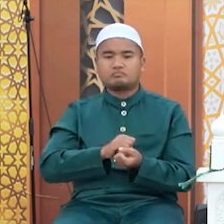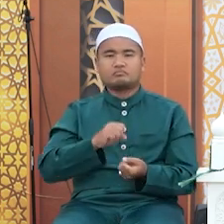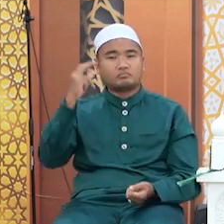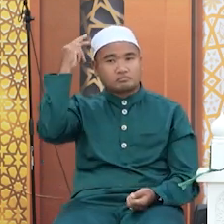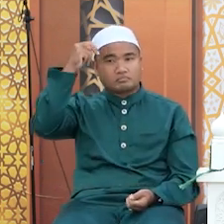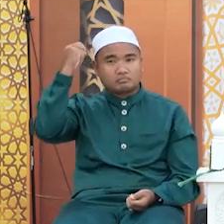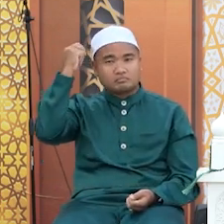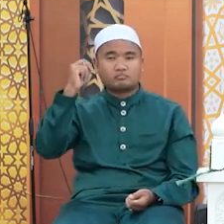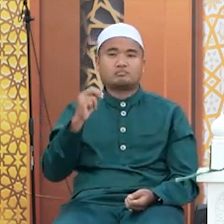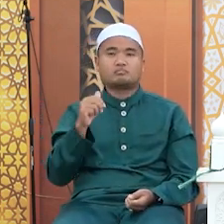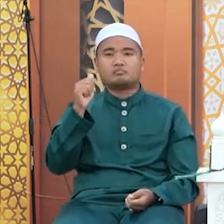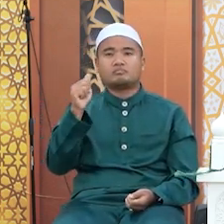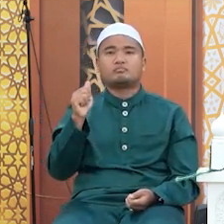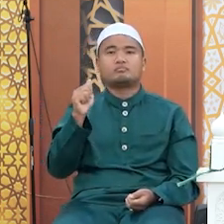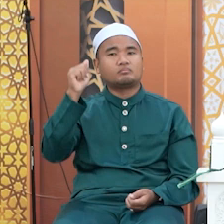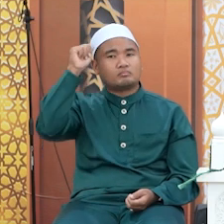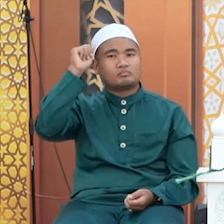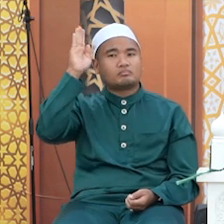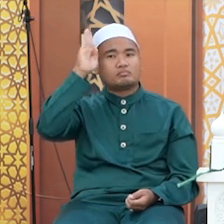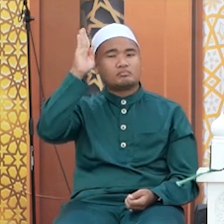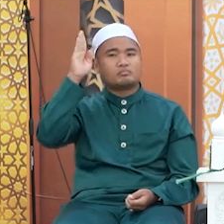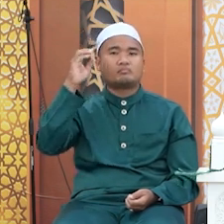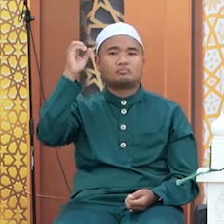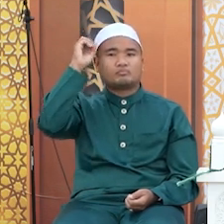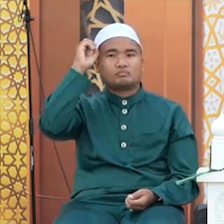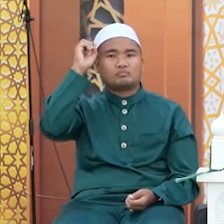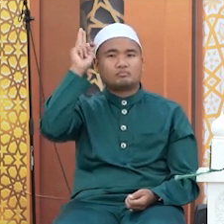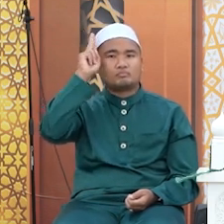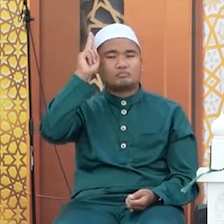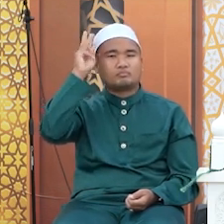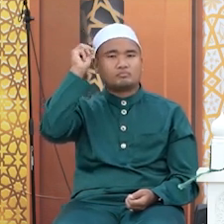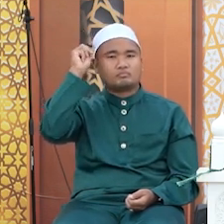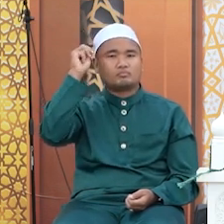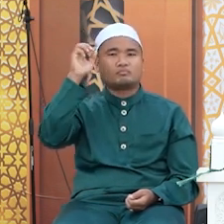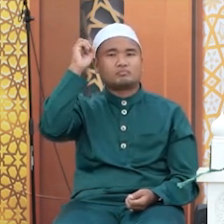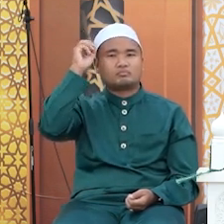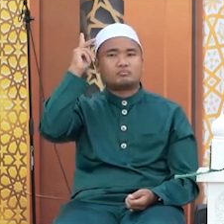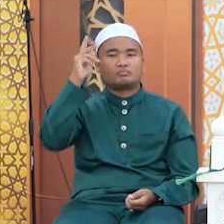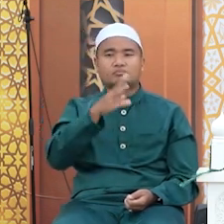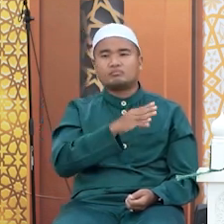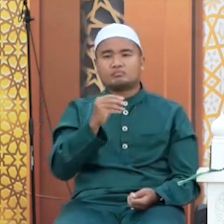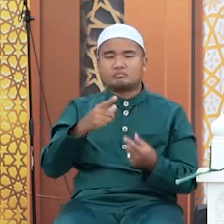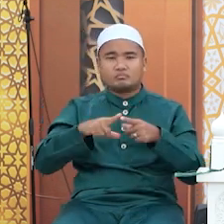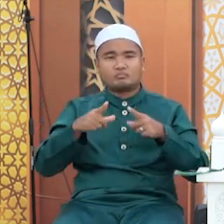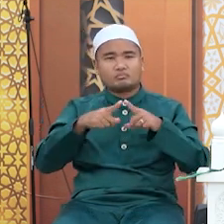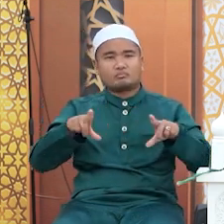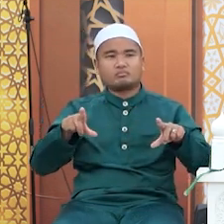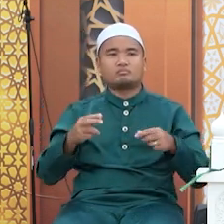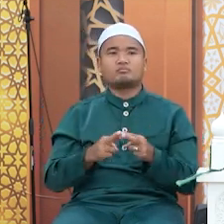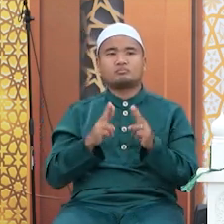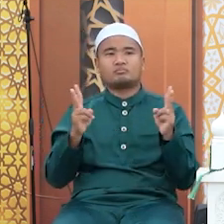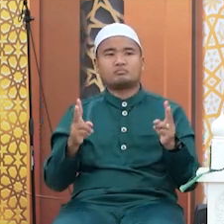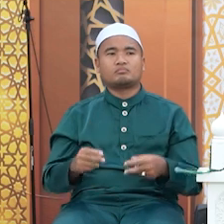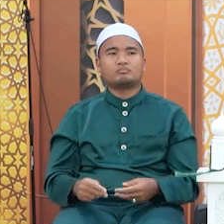Umar, Uthman, Ali, Abdurrahman bin Auf, Zubair bin Al-Awwam, Talha bin